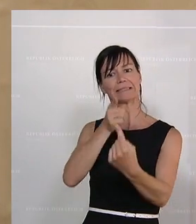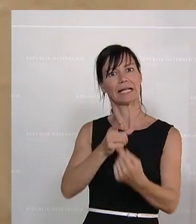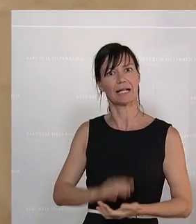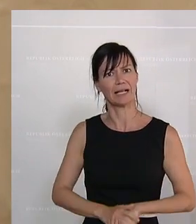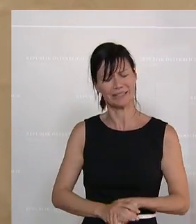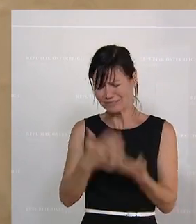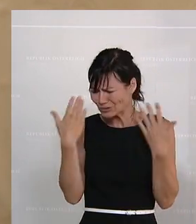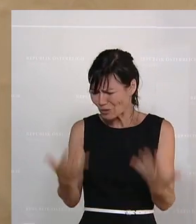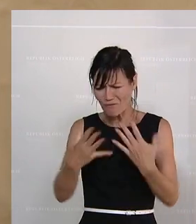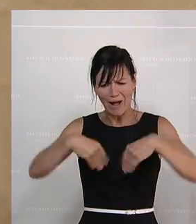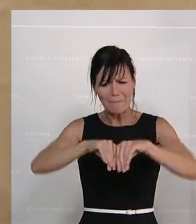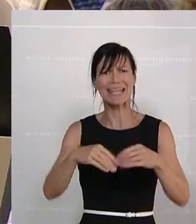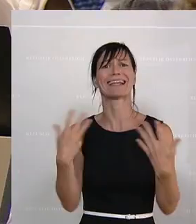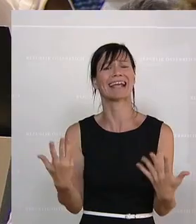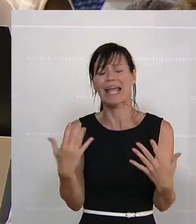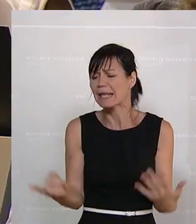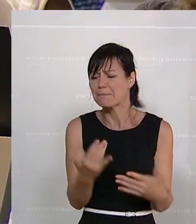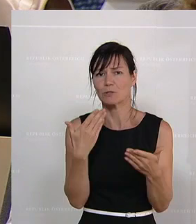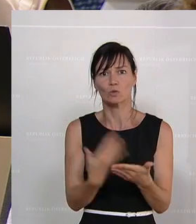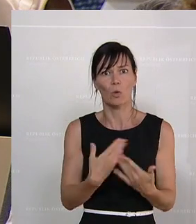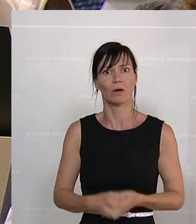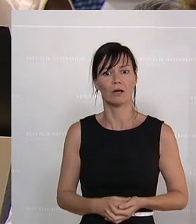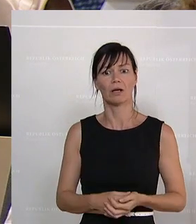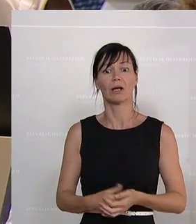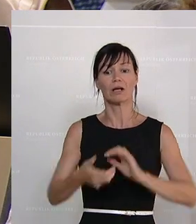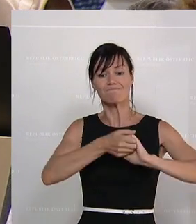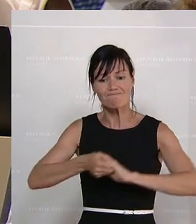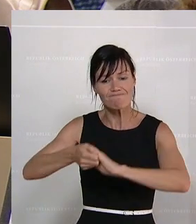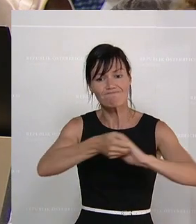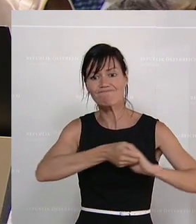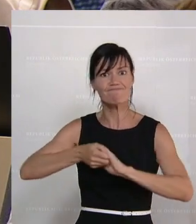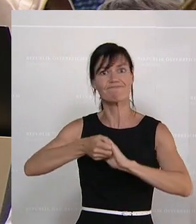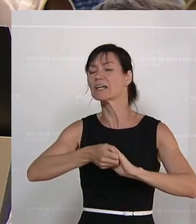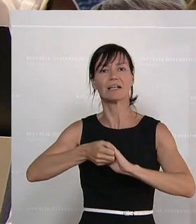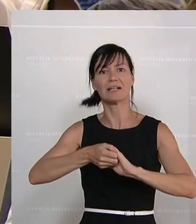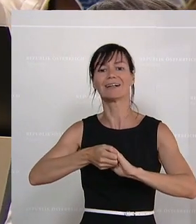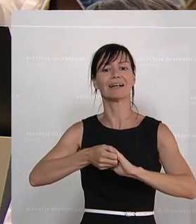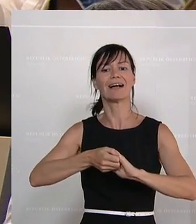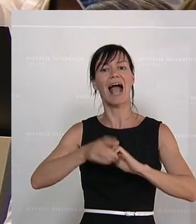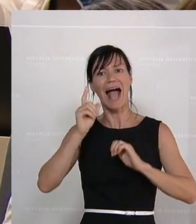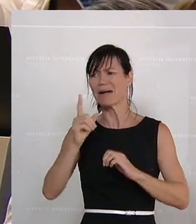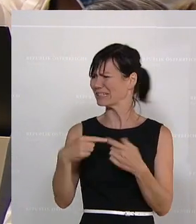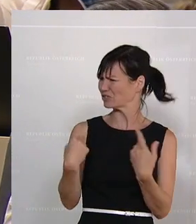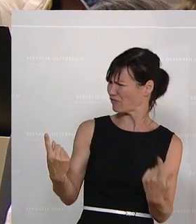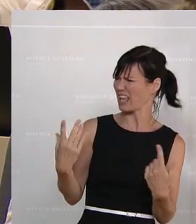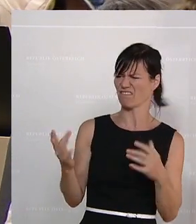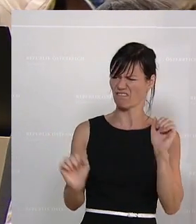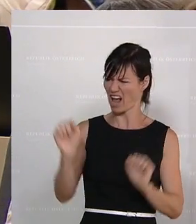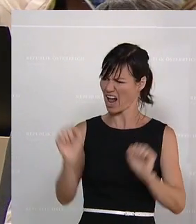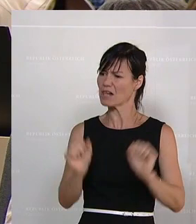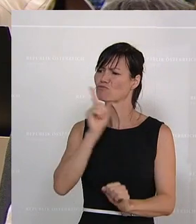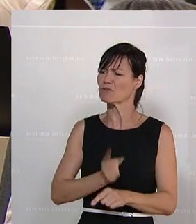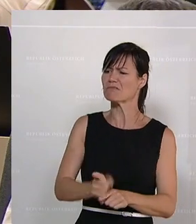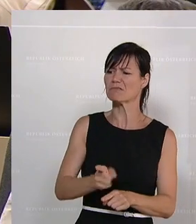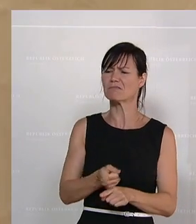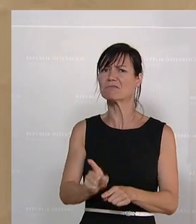jeder familie ist wenn es nicht gut dies zusammen zu halten wenn man das schaffen aber so wie wir das loft adwords nur schwer und